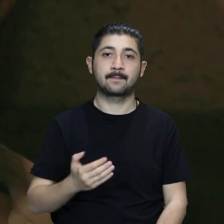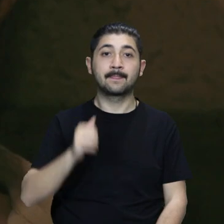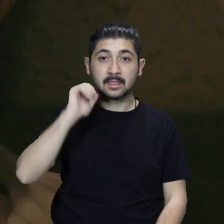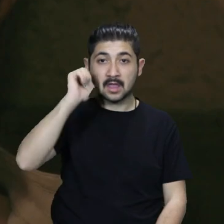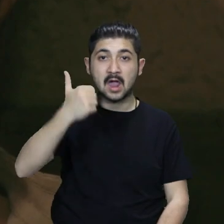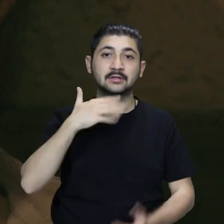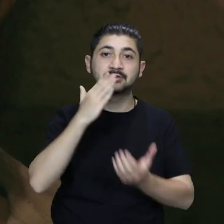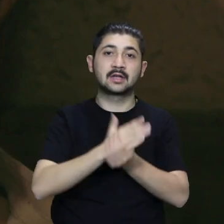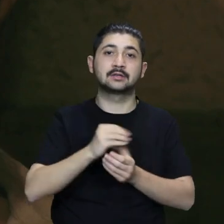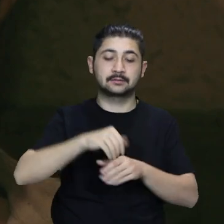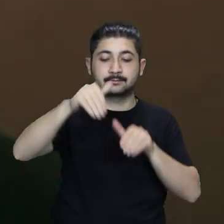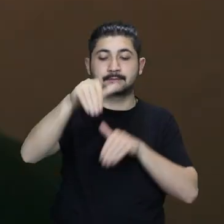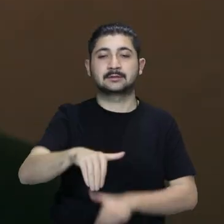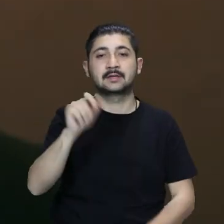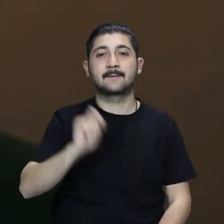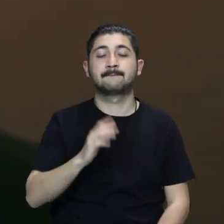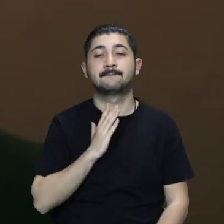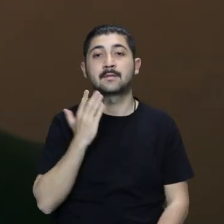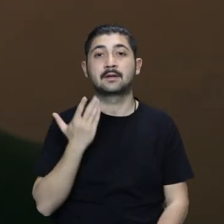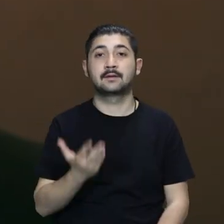Yarın cenazeyi defnedeceğiz.